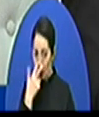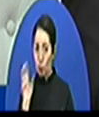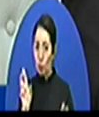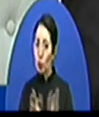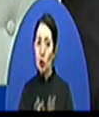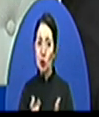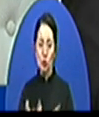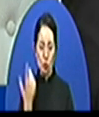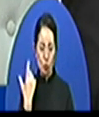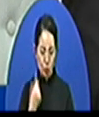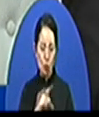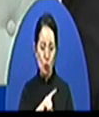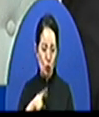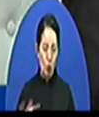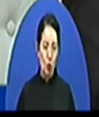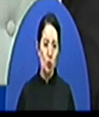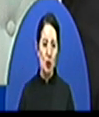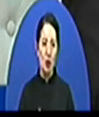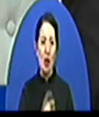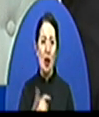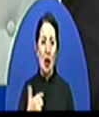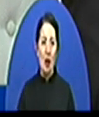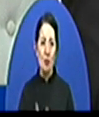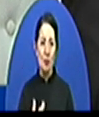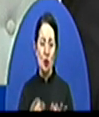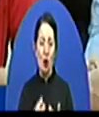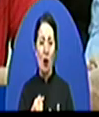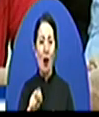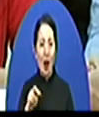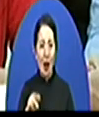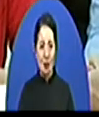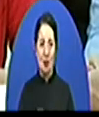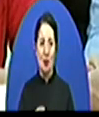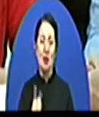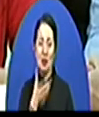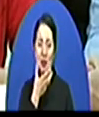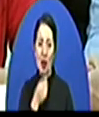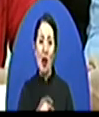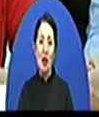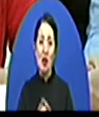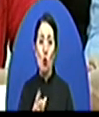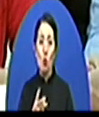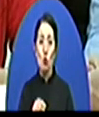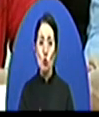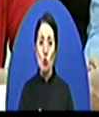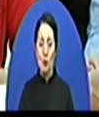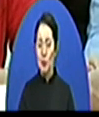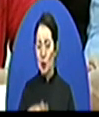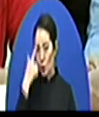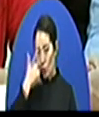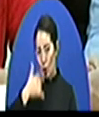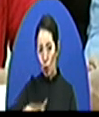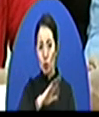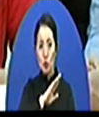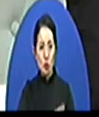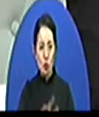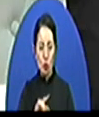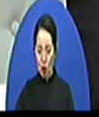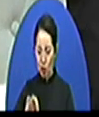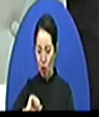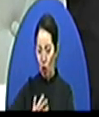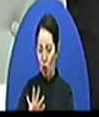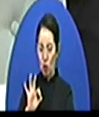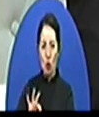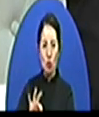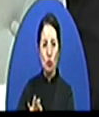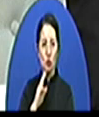их үнэхээр бас хүний амьдралд тохиох алтай агшин их сайхан хүч юм байгаа. Ялангуяа их орныхаа төлөө энэ аюултай коронавирусаас